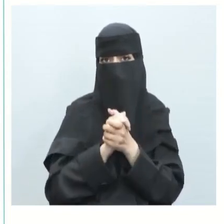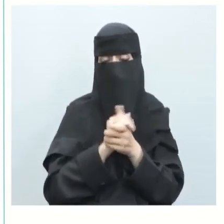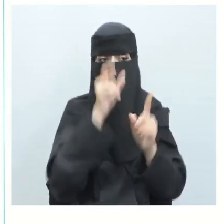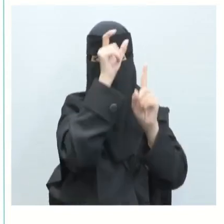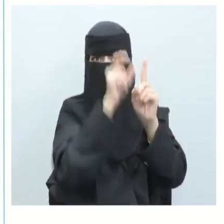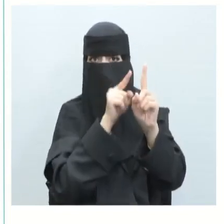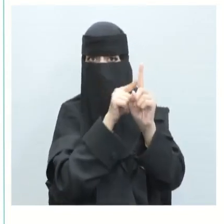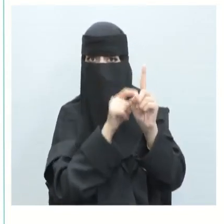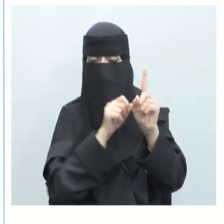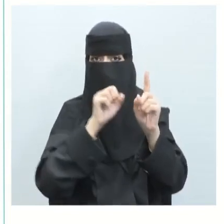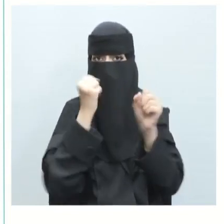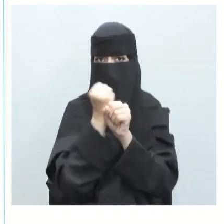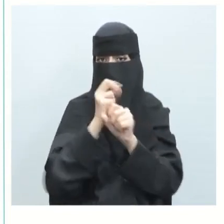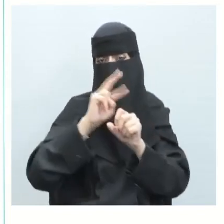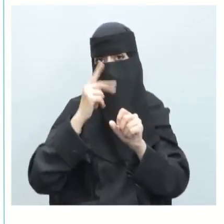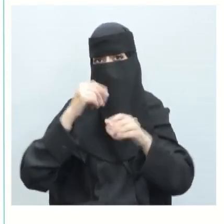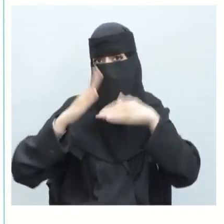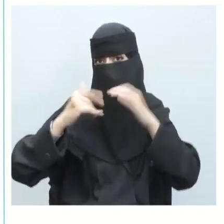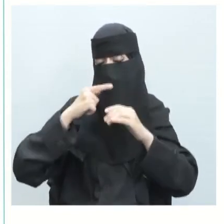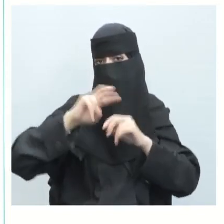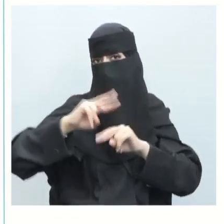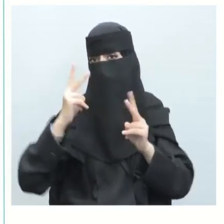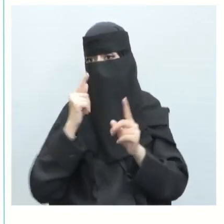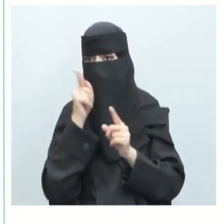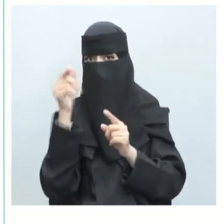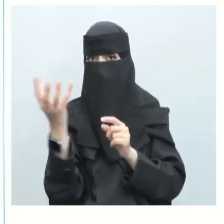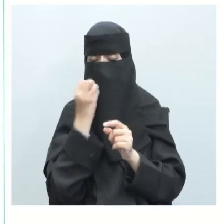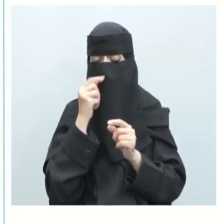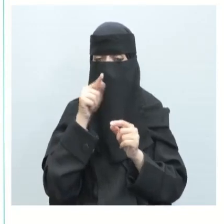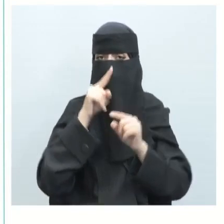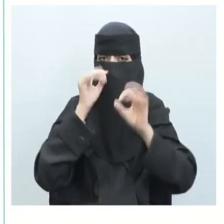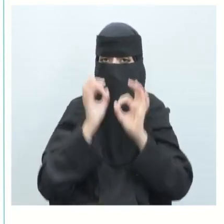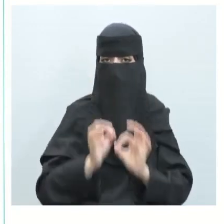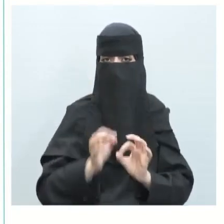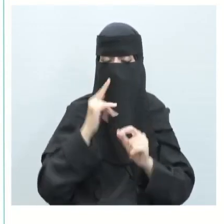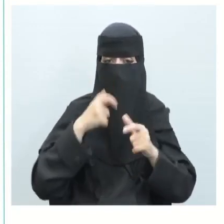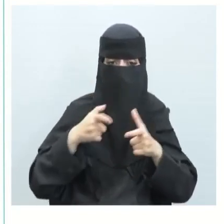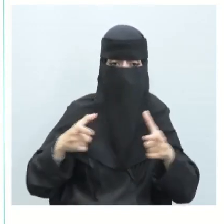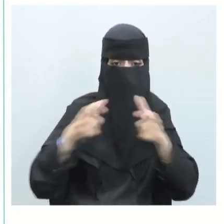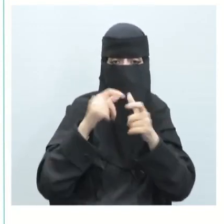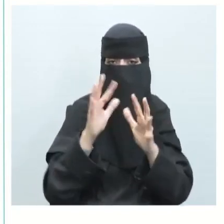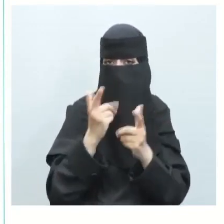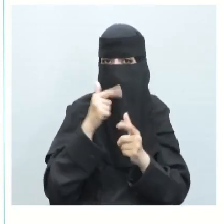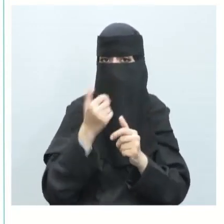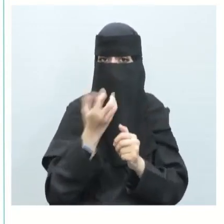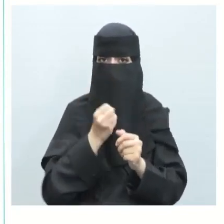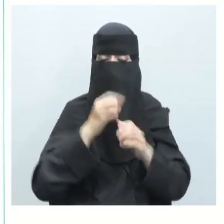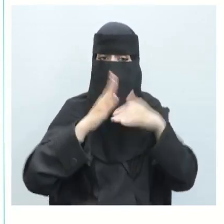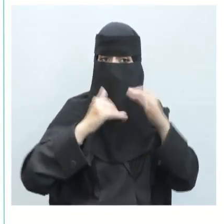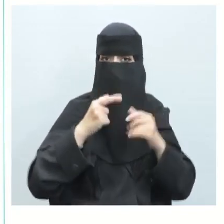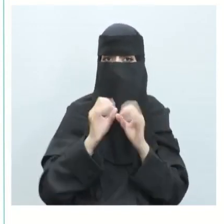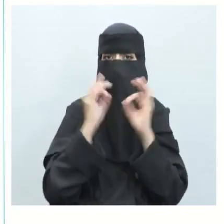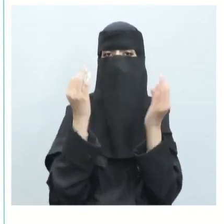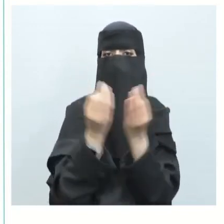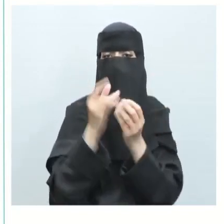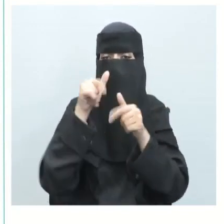الاحتياج اذا لابد ان اضع مهارات تتكامل مثلا لدي فريق عمل قد احتاج اكثر من مهاره وبالتالي الفريق مع بعضه